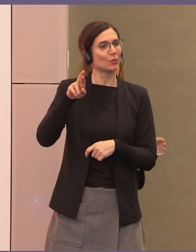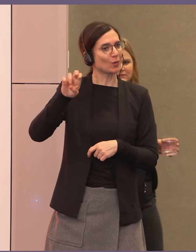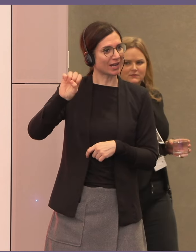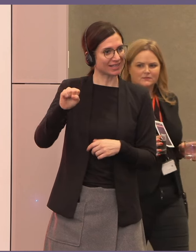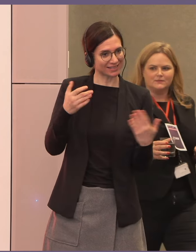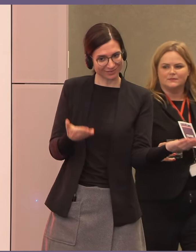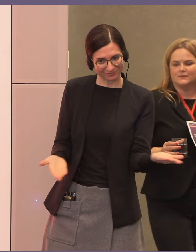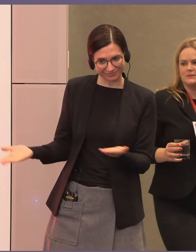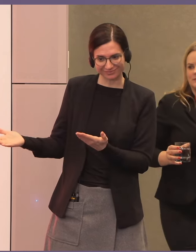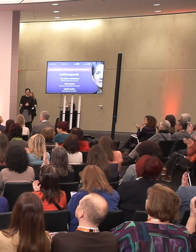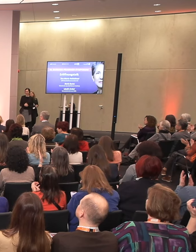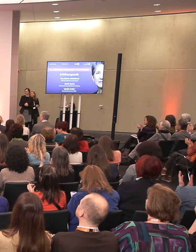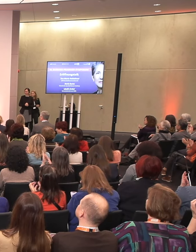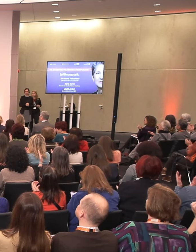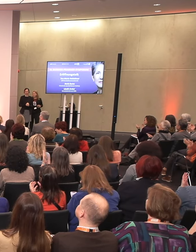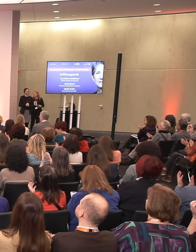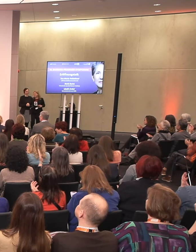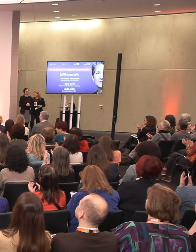bitten.